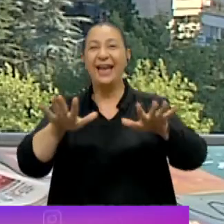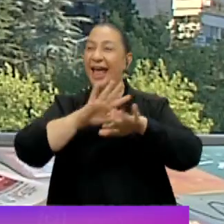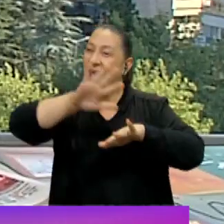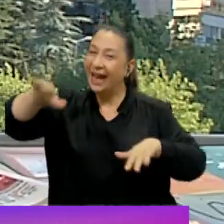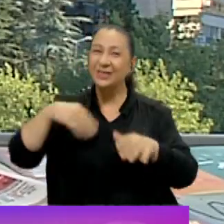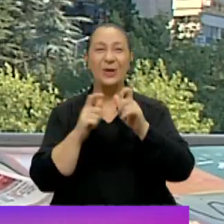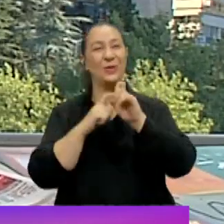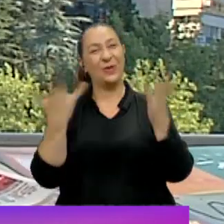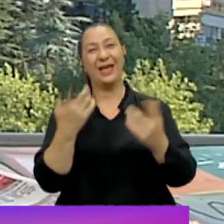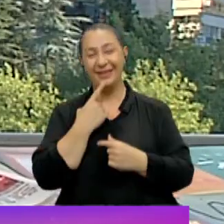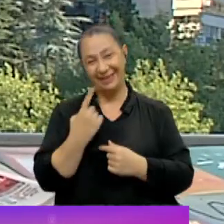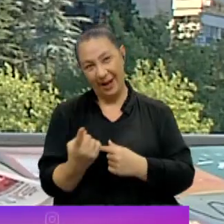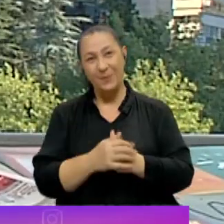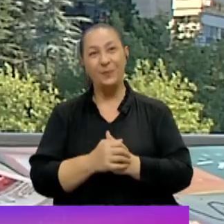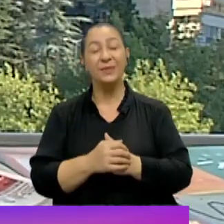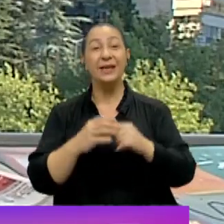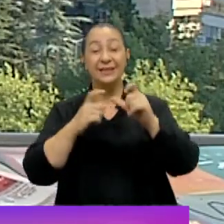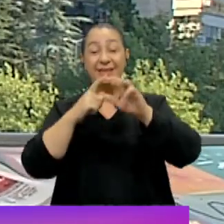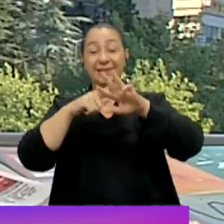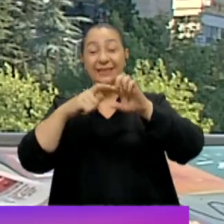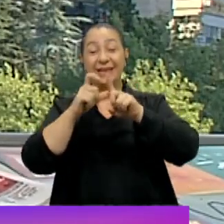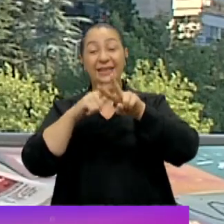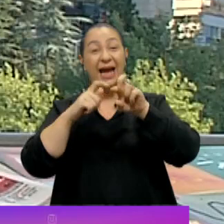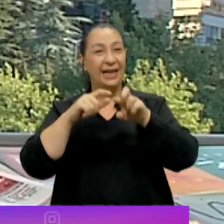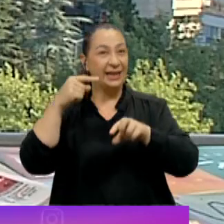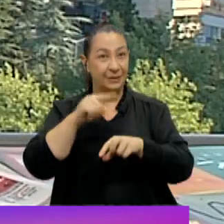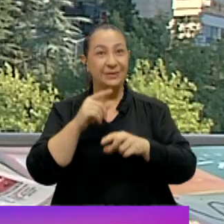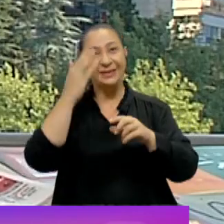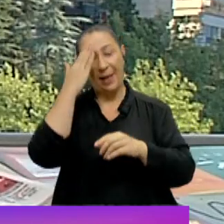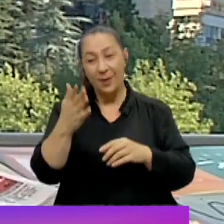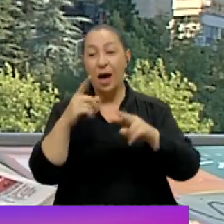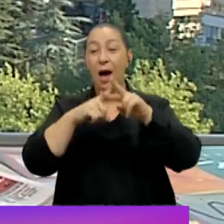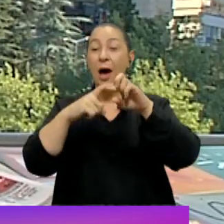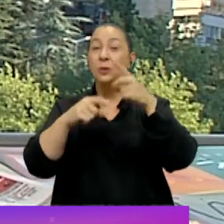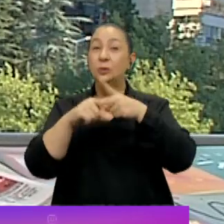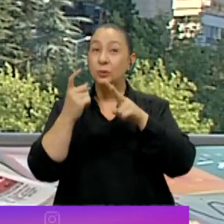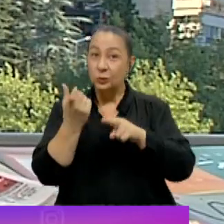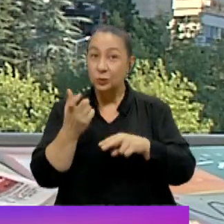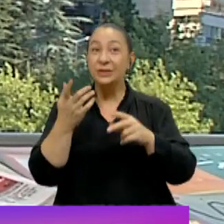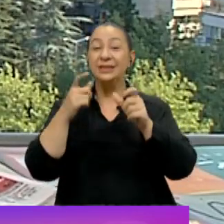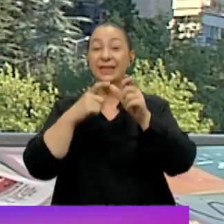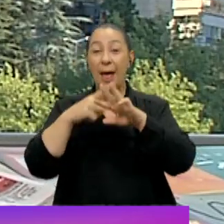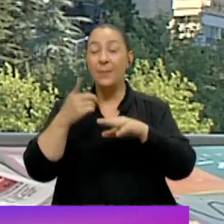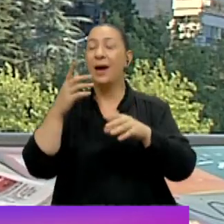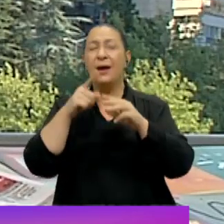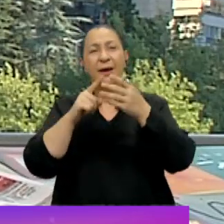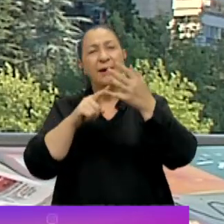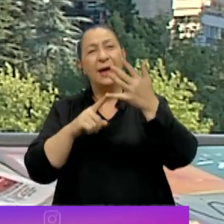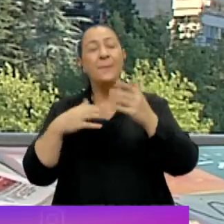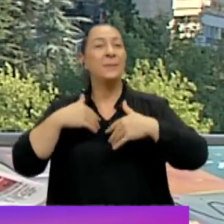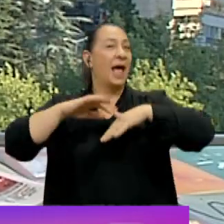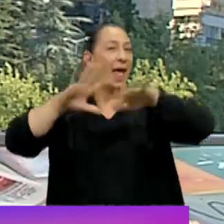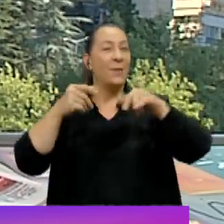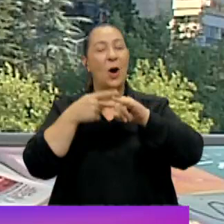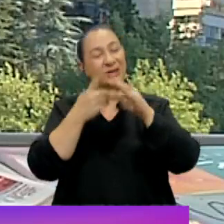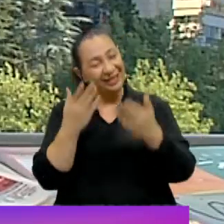herkese günaydınlarımızı iletmiş olalım. Serdar Yıldırım selamlar, Arzu Eratak, Burak Özarslan, Serap Tunca, Ayşe Küçük. Bizlere hem